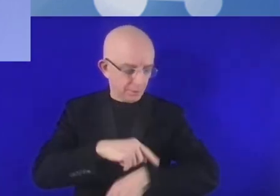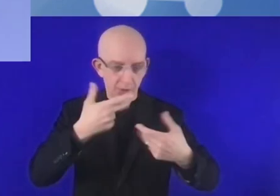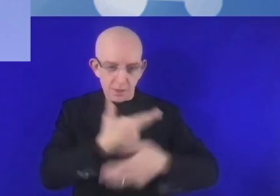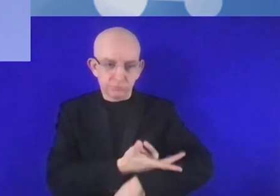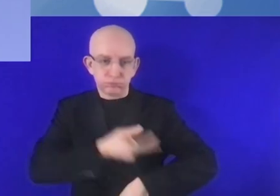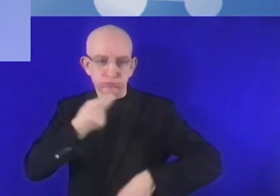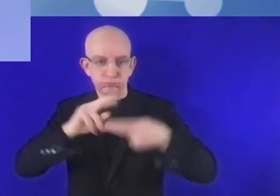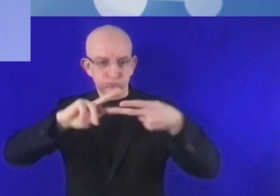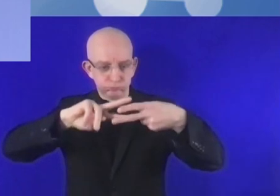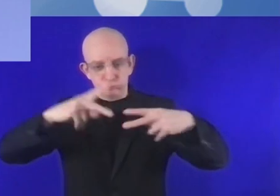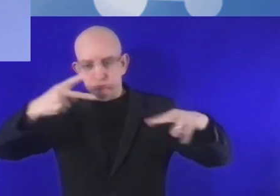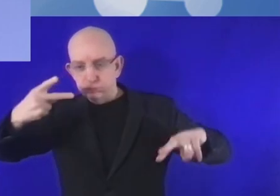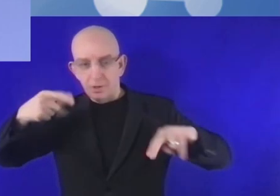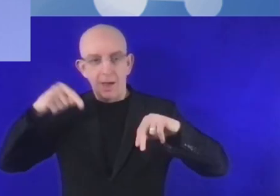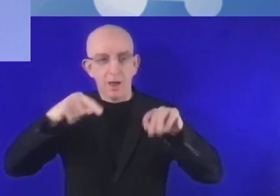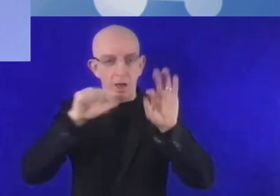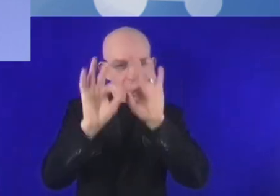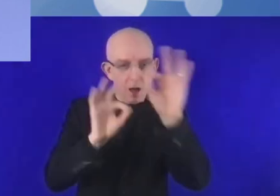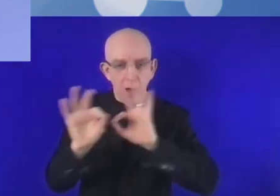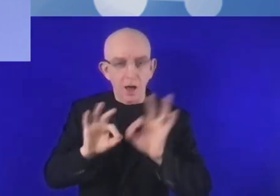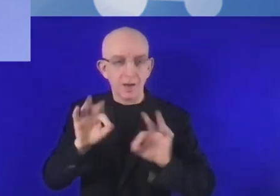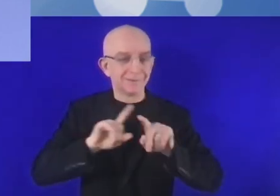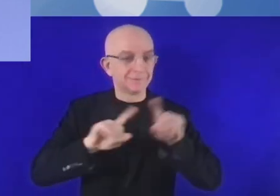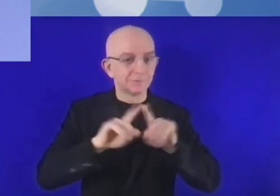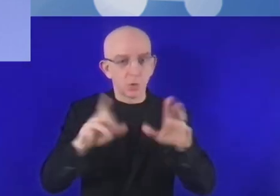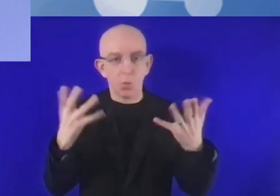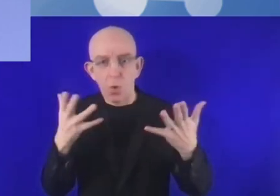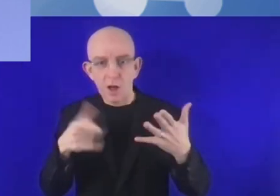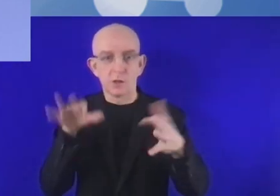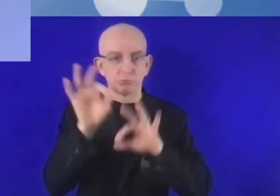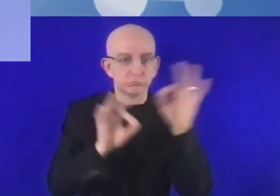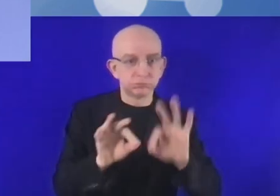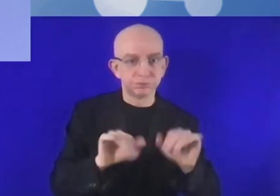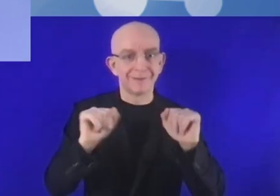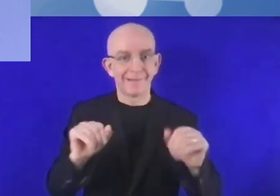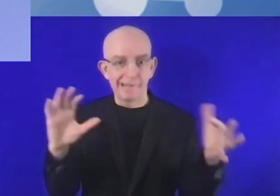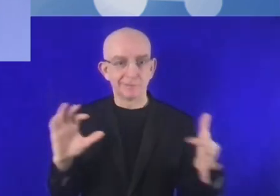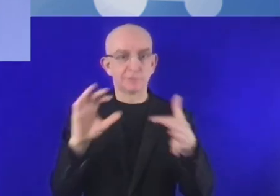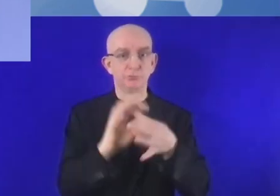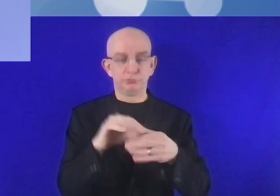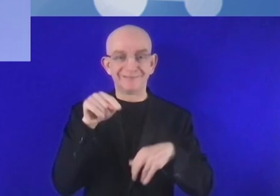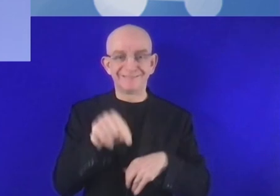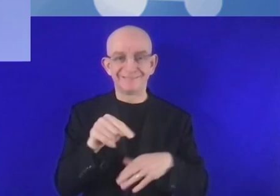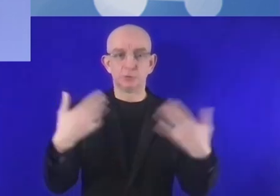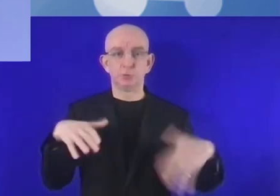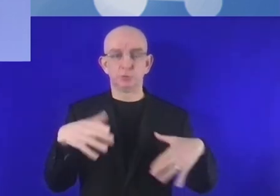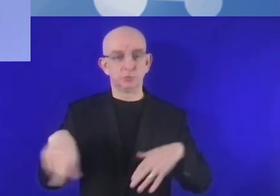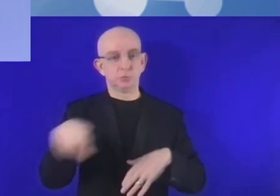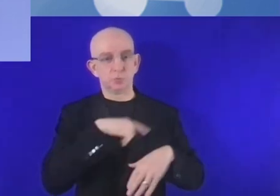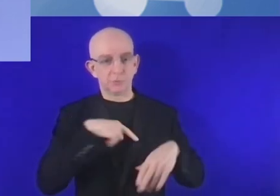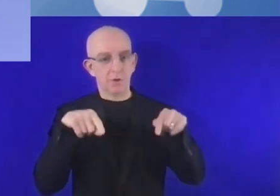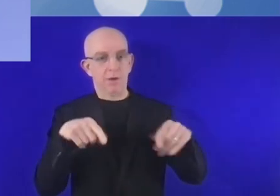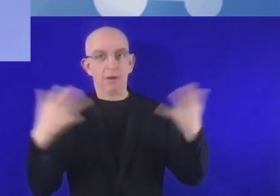jaki sposób białka tworzą komórki, a komórki budują nas samych.